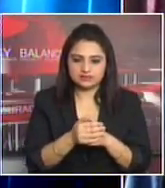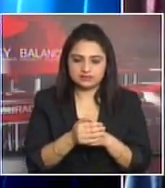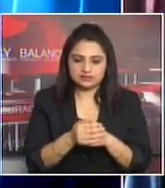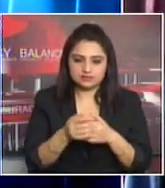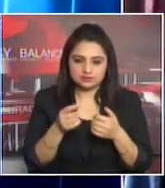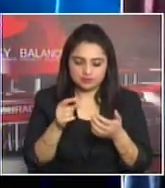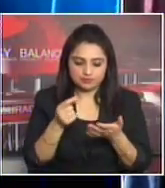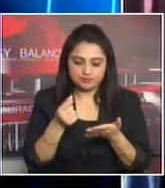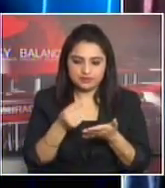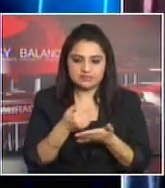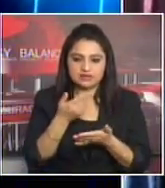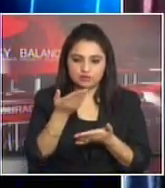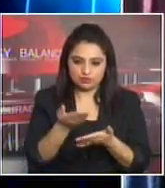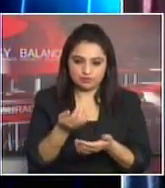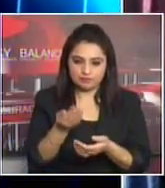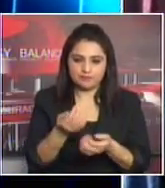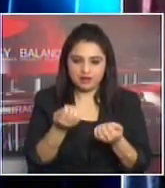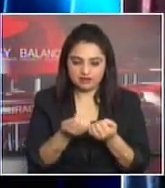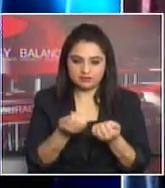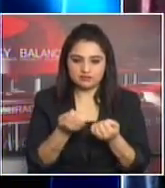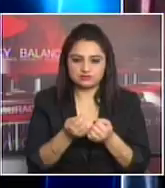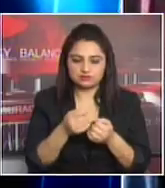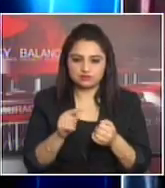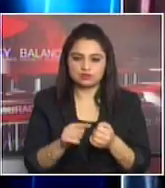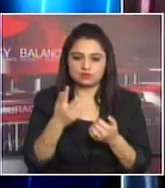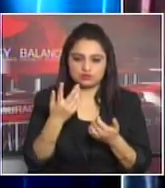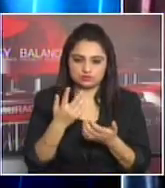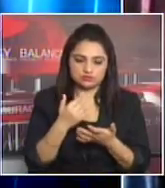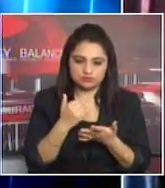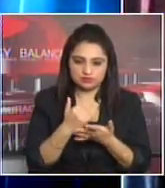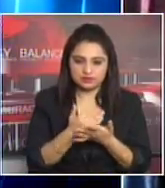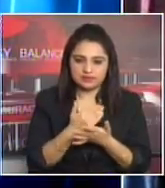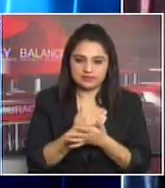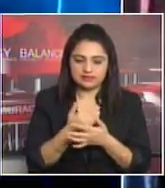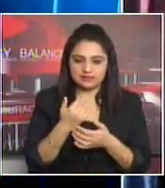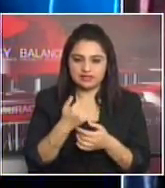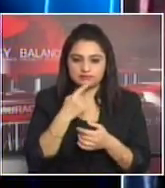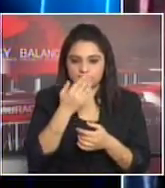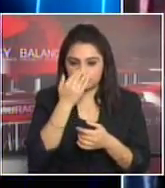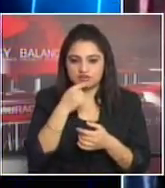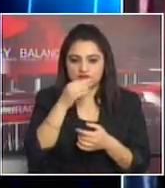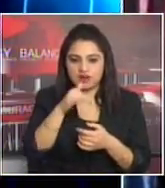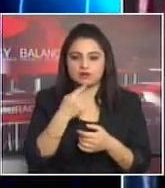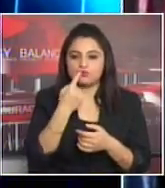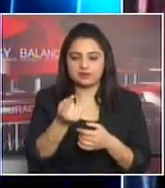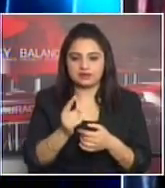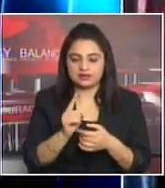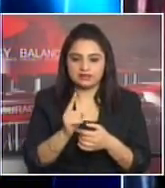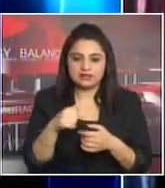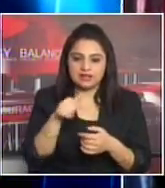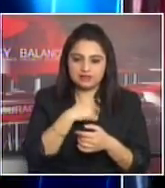माग गर्छ। अब हामीले चाहिँ यो के कस्तो किन अहिलेसम्म अख्तियारी र कार्यक्रम नआएको भनेर चाहिँ माथि